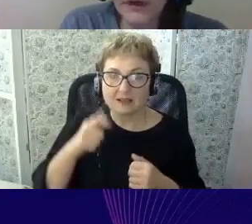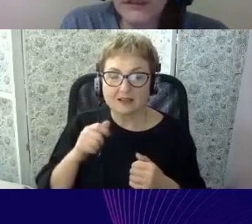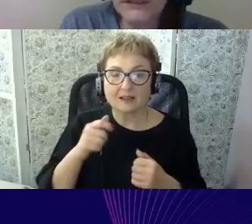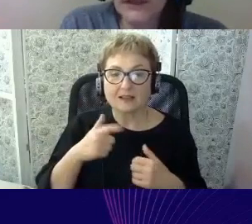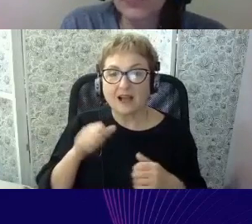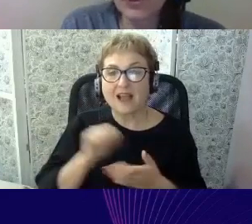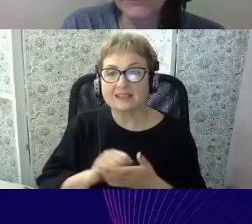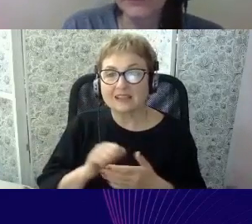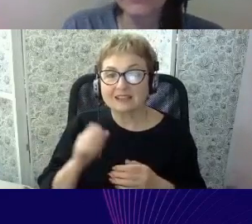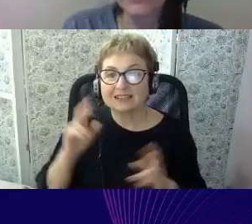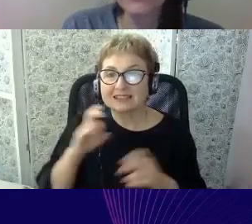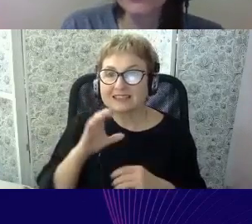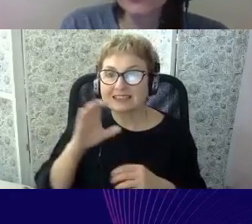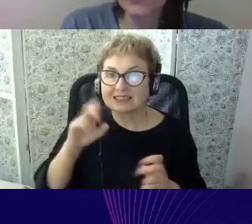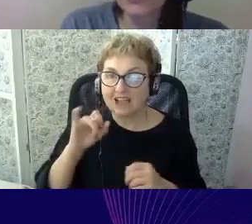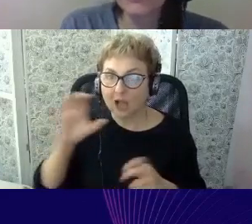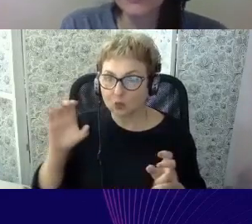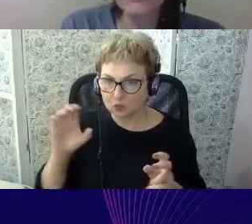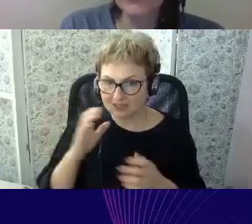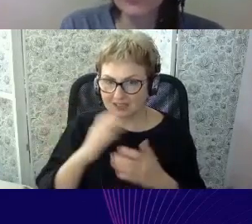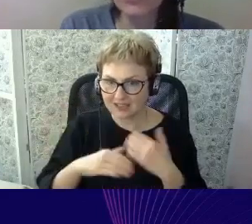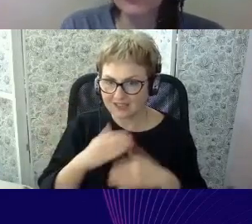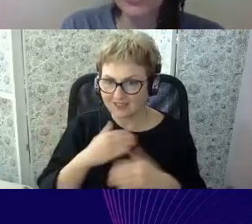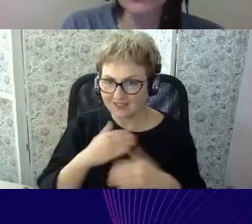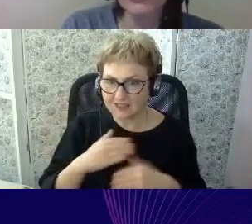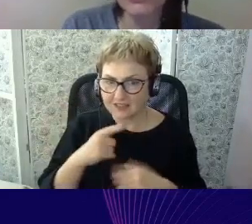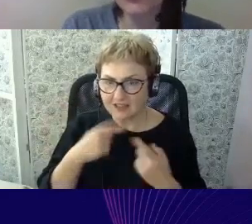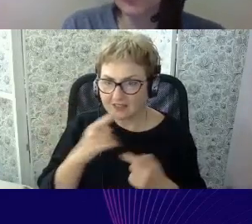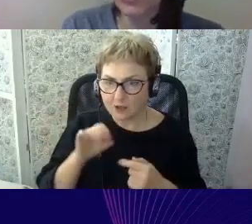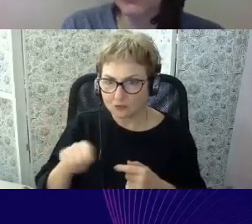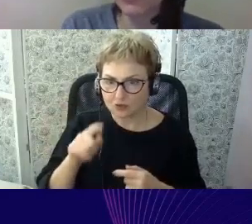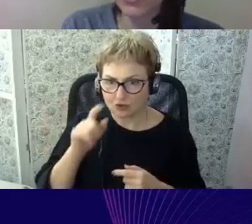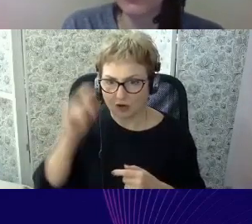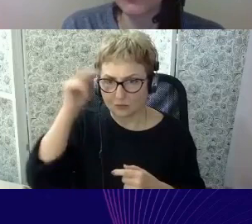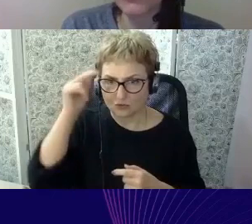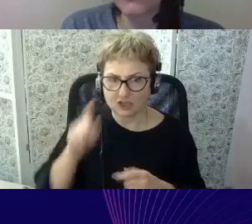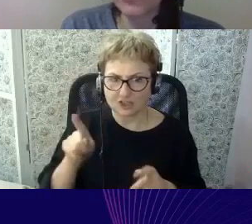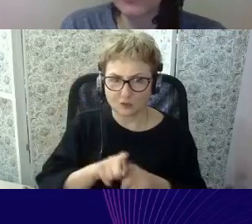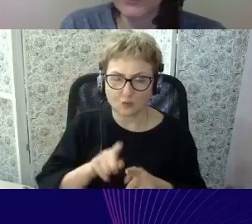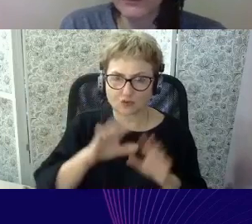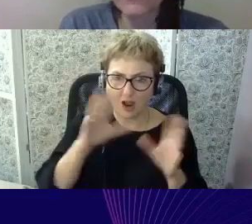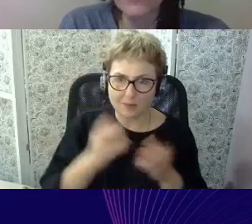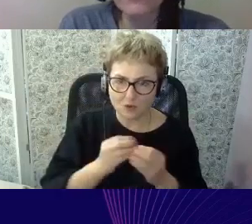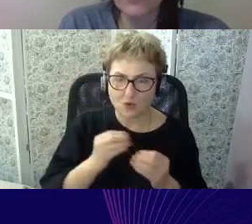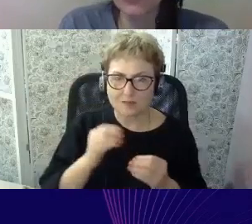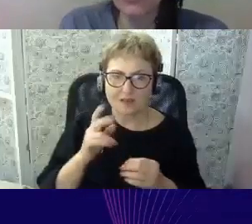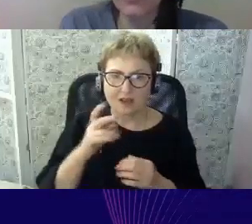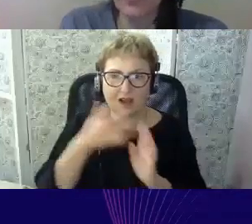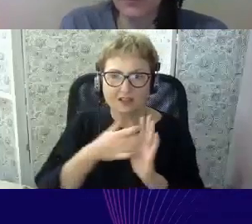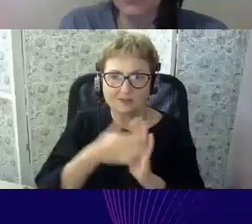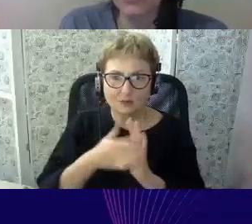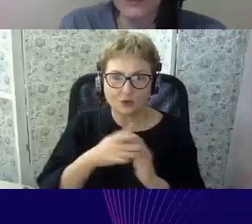бы статус человека с инвалидностью, он не говорит о том, что обучающийся не может в том же объеме или в той же мере осваивать